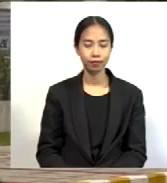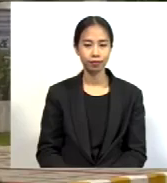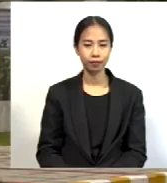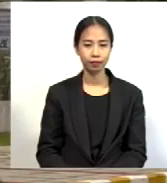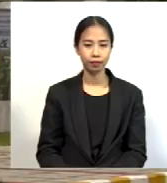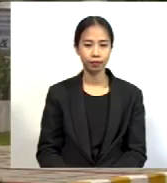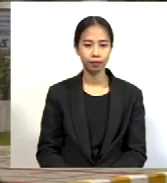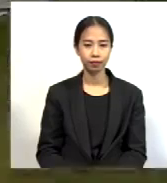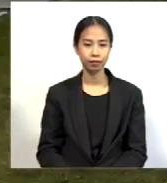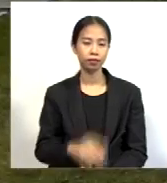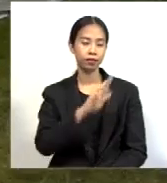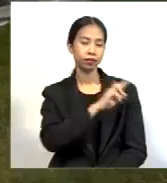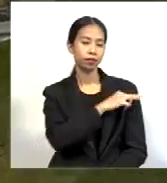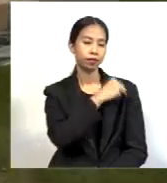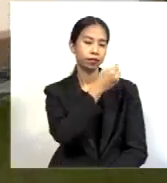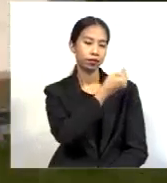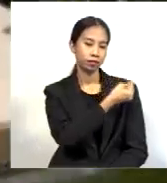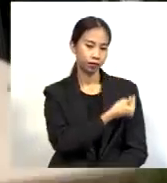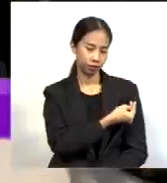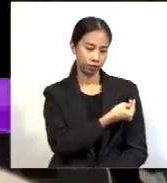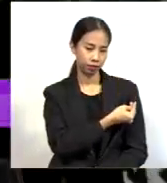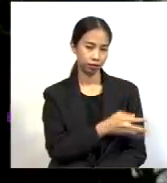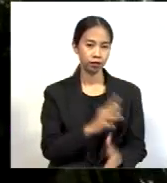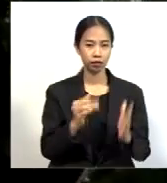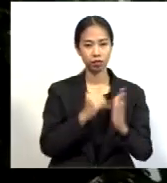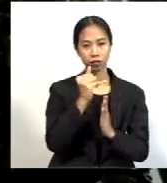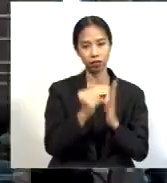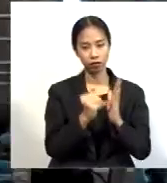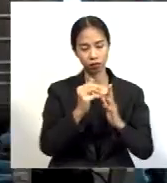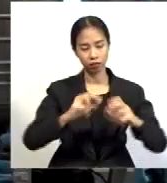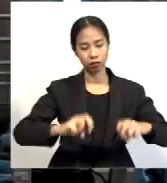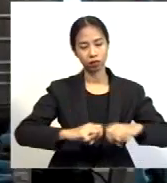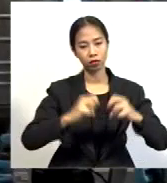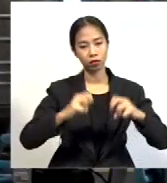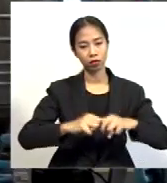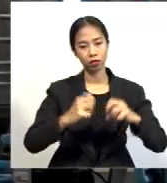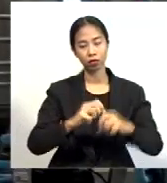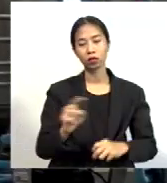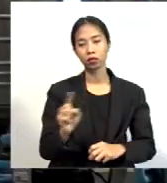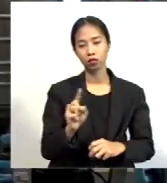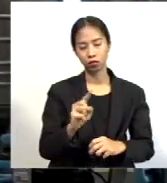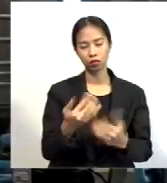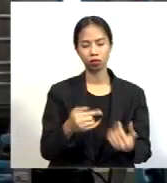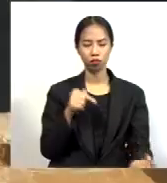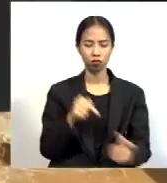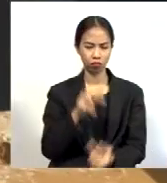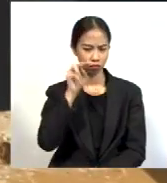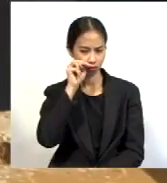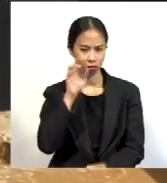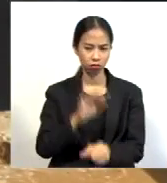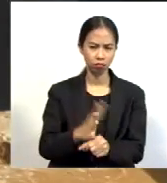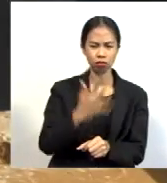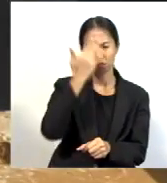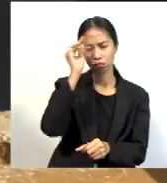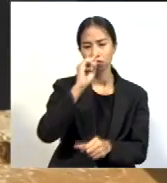สำหรับโรงพยาบาลปราสาทในจังหวัดสุรินทร์ที่นี่เป็นพื้นที่เสี่ยงขาดน้ำประปาจากฝนทิ้